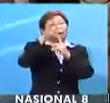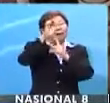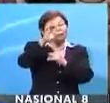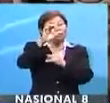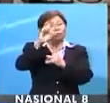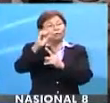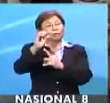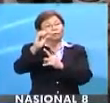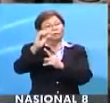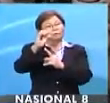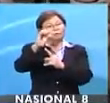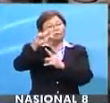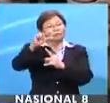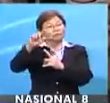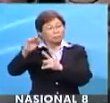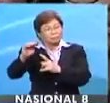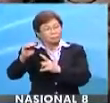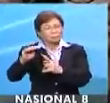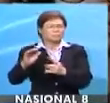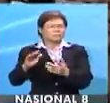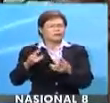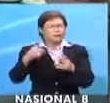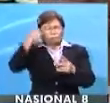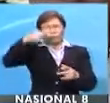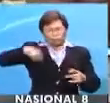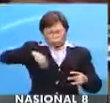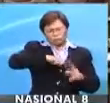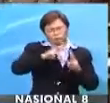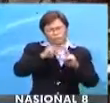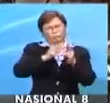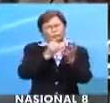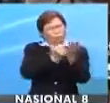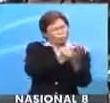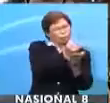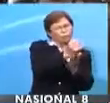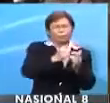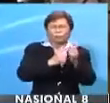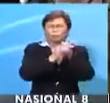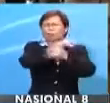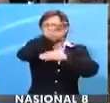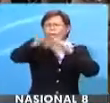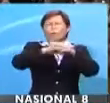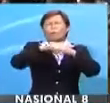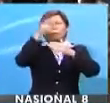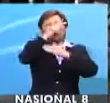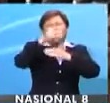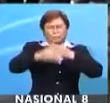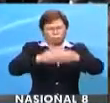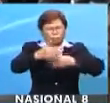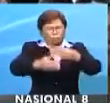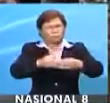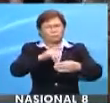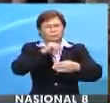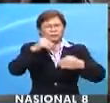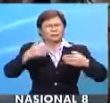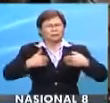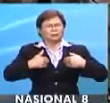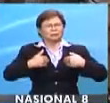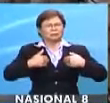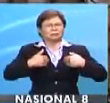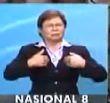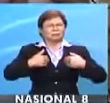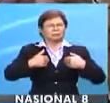by minority shareholders. So for us, it's very transparent. We follow all governance processes, and let me tell you, we have no imposition